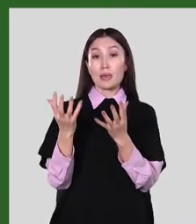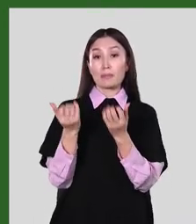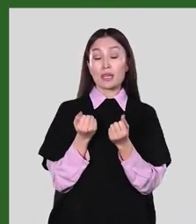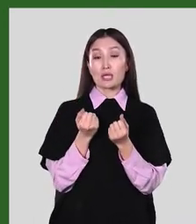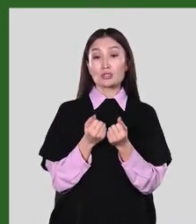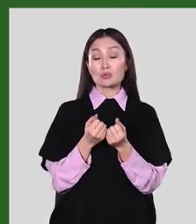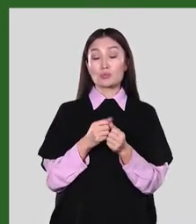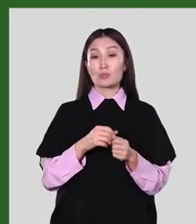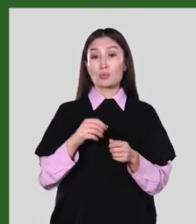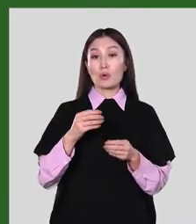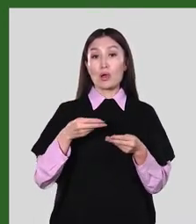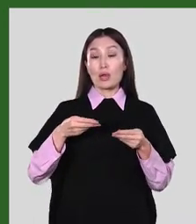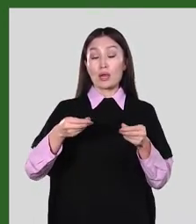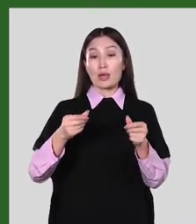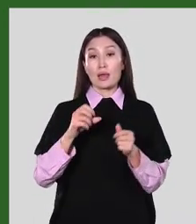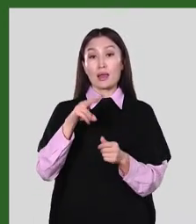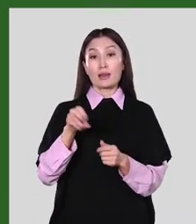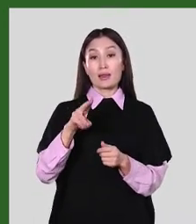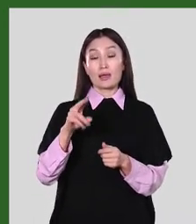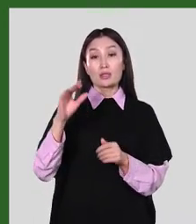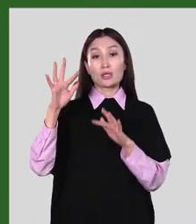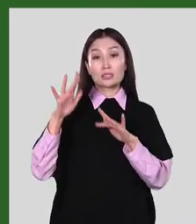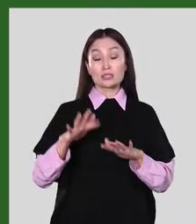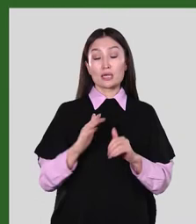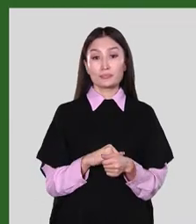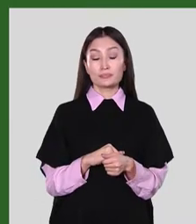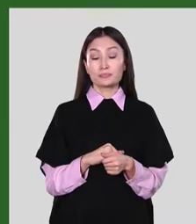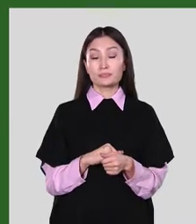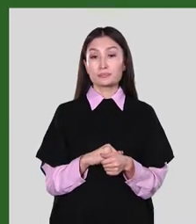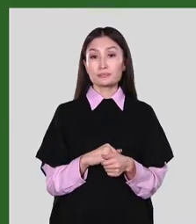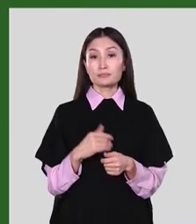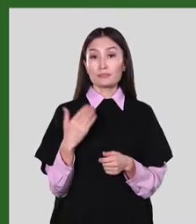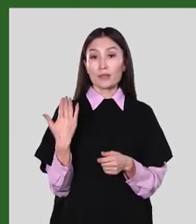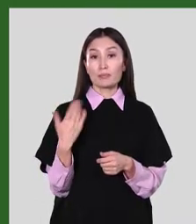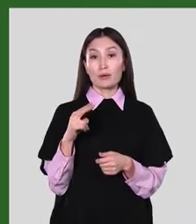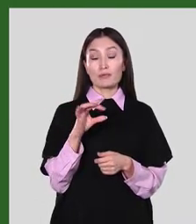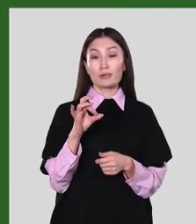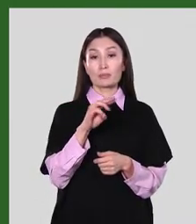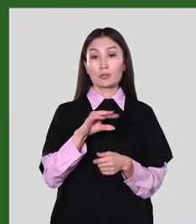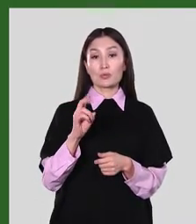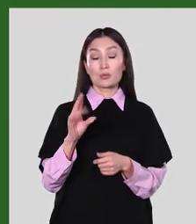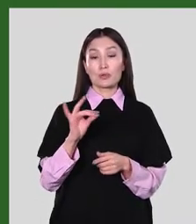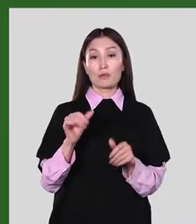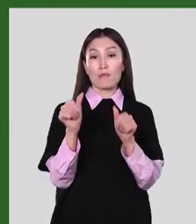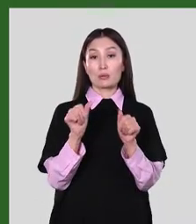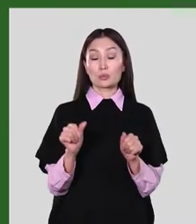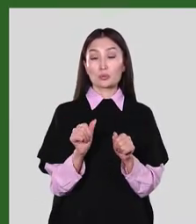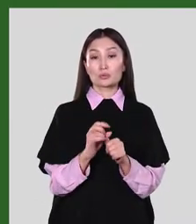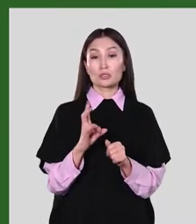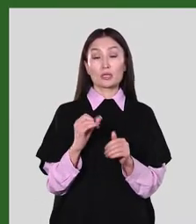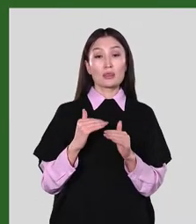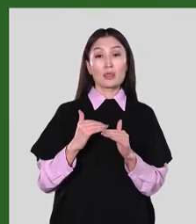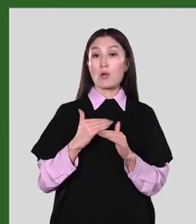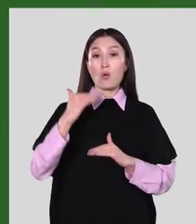ледниковыми водами с летним половодьем правые притоки формируются на не